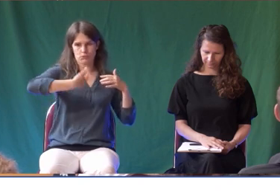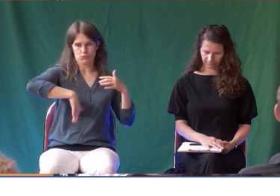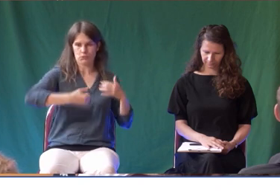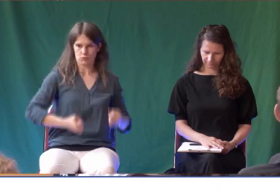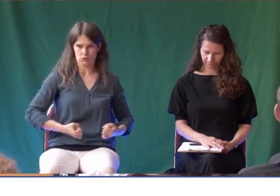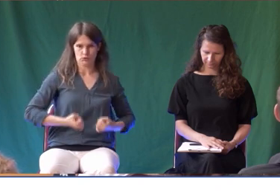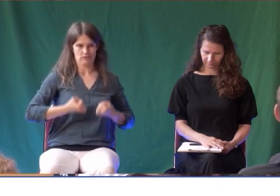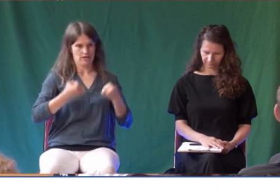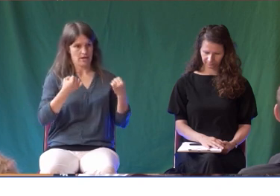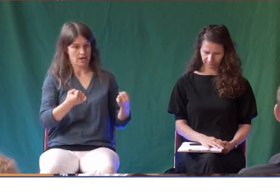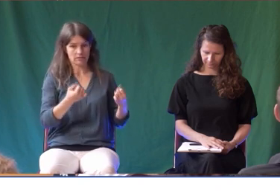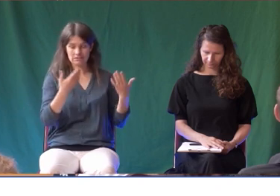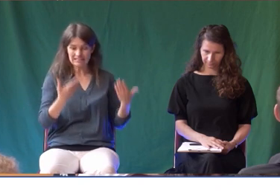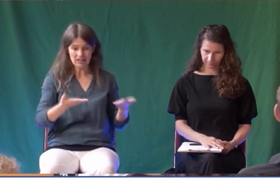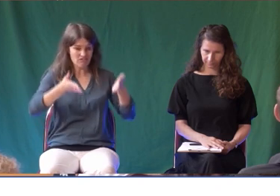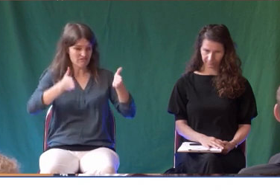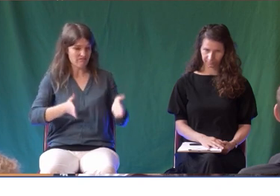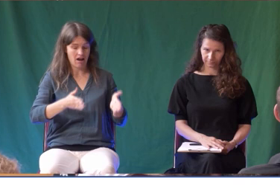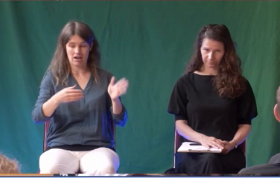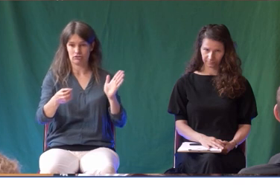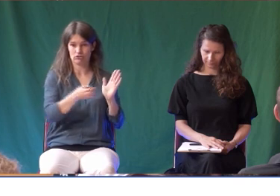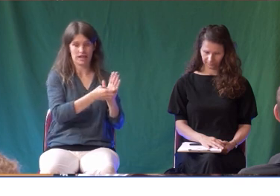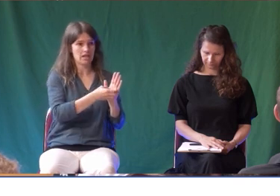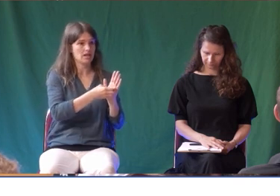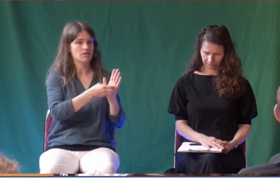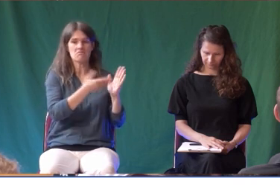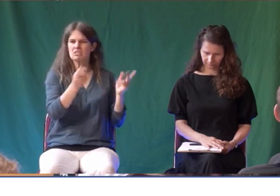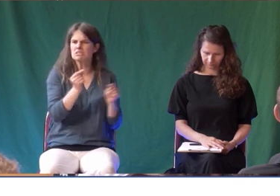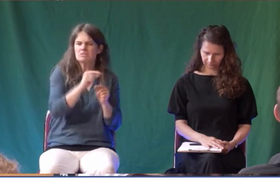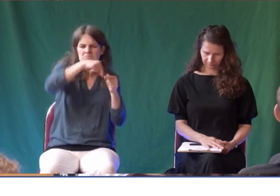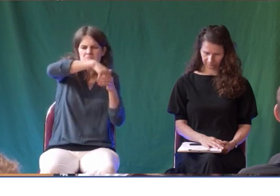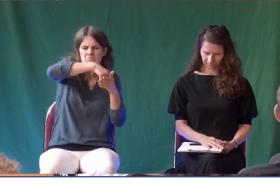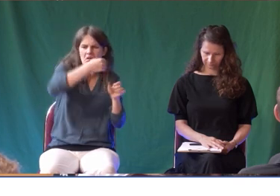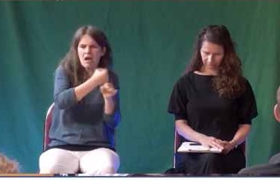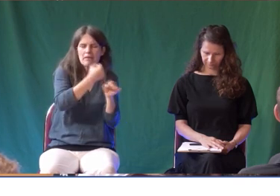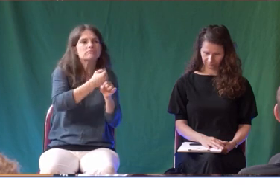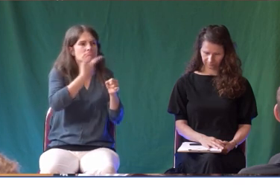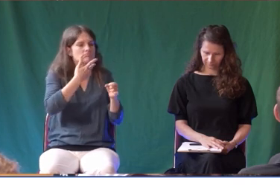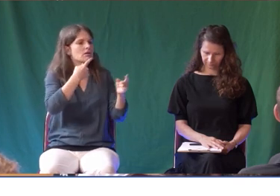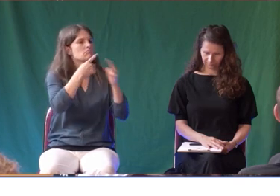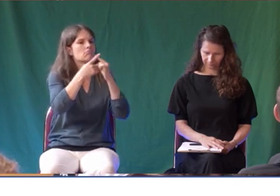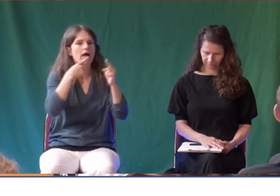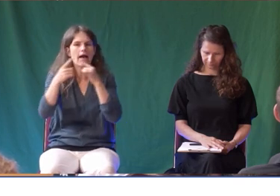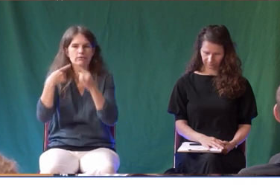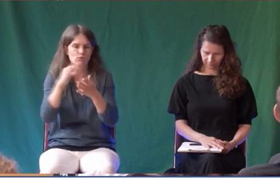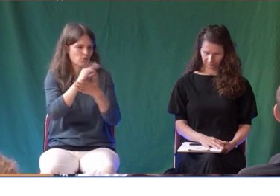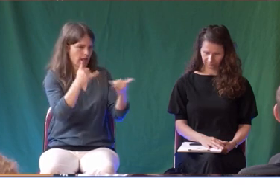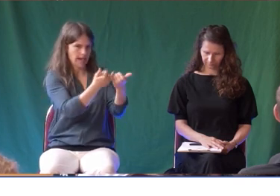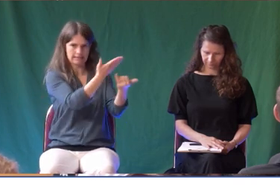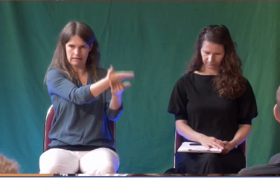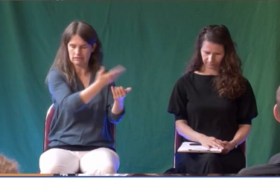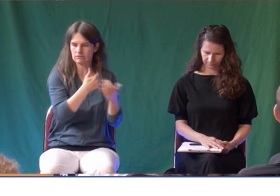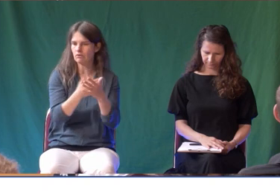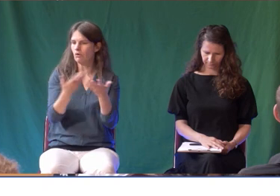berät Eltern mit Behinderung sie macht sehr gute Arbeit sie unterstützt damit